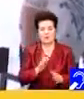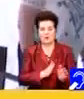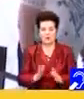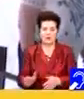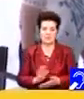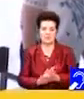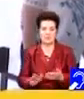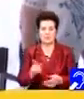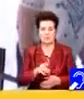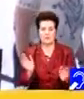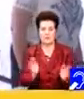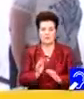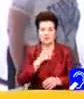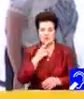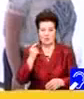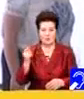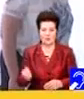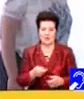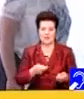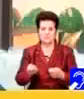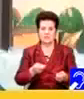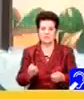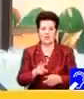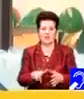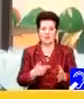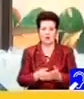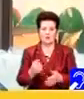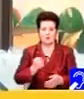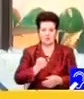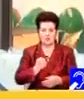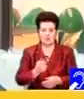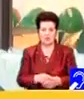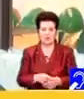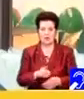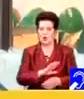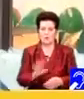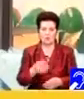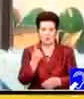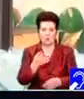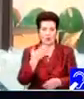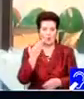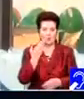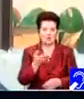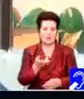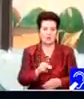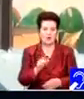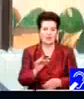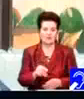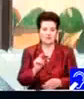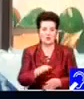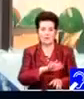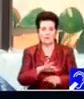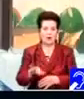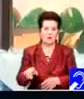curățenie și mai puțină politică în administrarea orașului. Cu regret, alegerea nu este una ușoară, deoarece pe parcursul